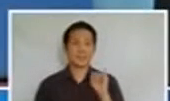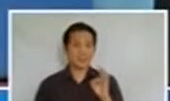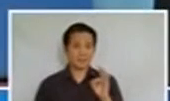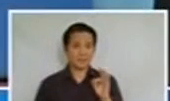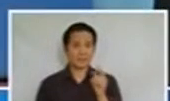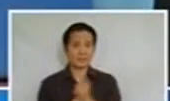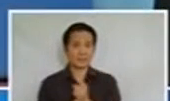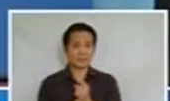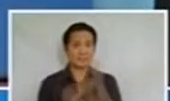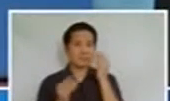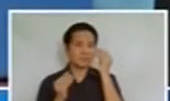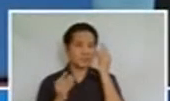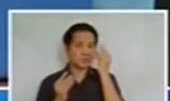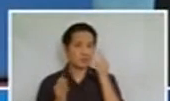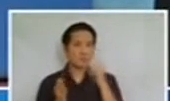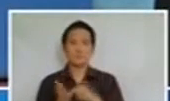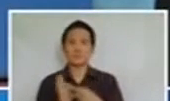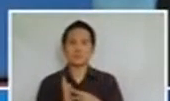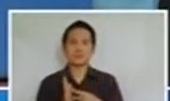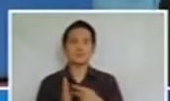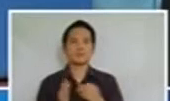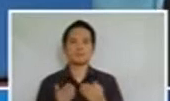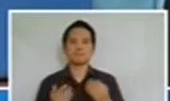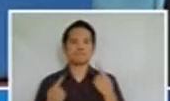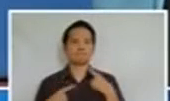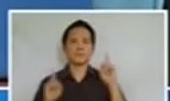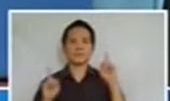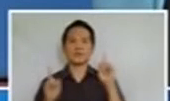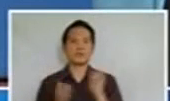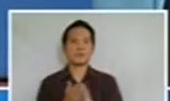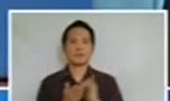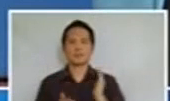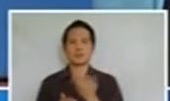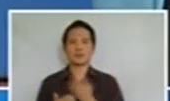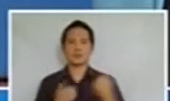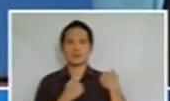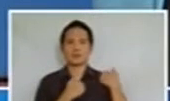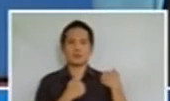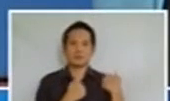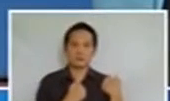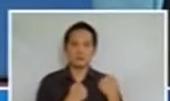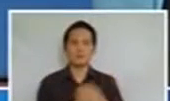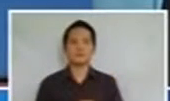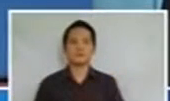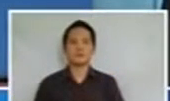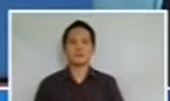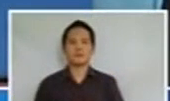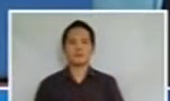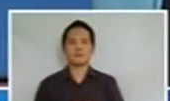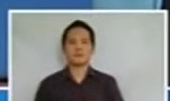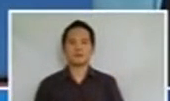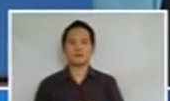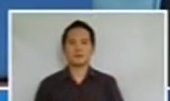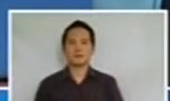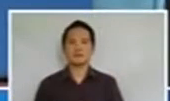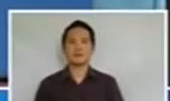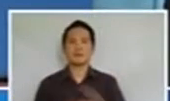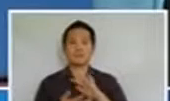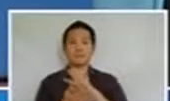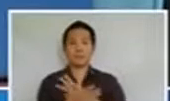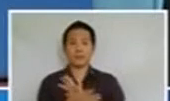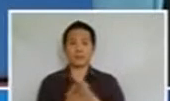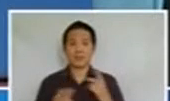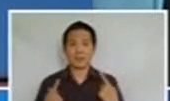At yan nga po ang mga balita ng aming nakalap ngayong araw. Maraming salamat po sa mga naglaan ng kani-kanilang oras sa pagbibigay linaw sa mga